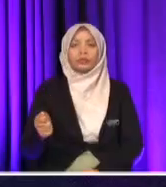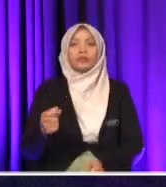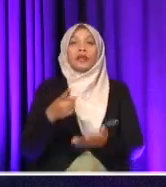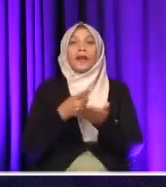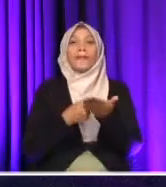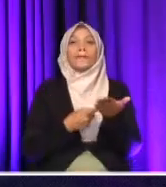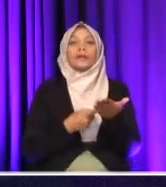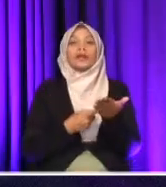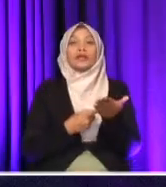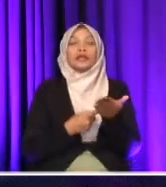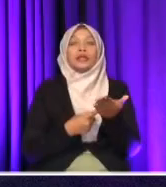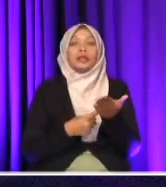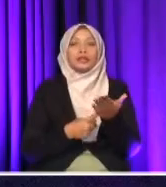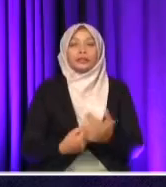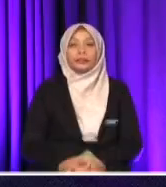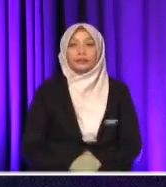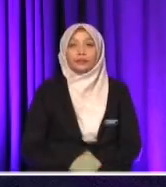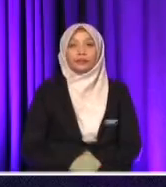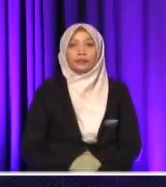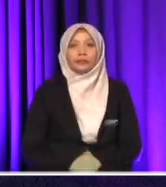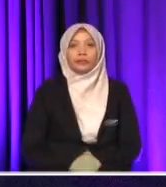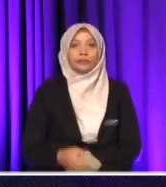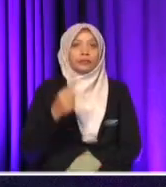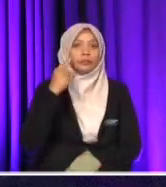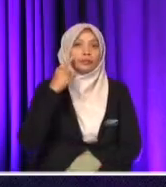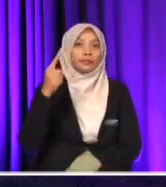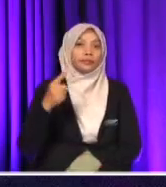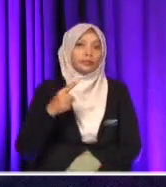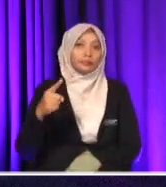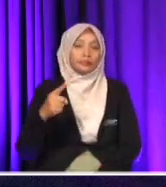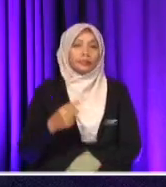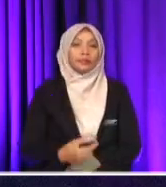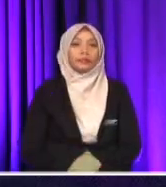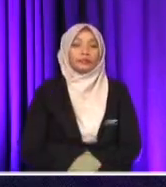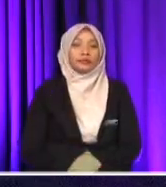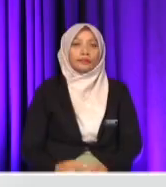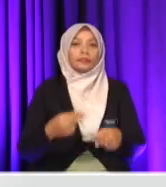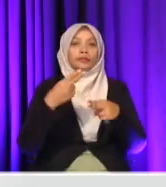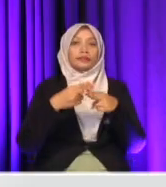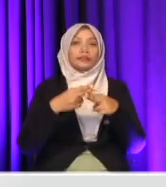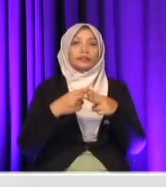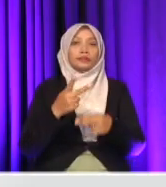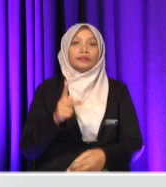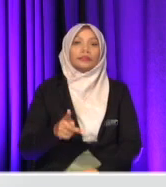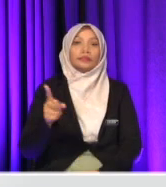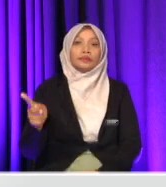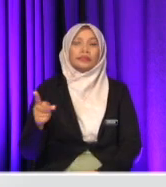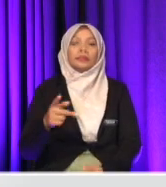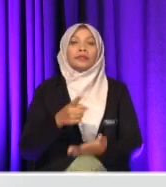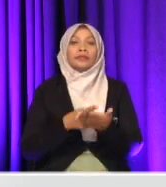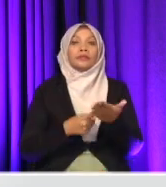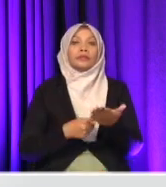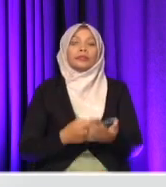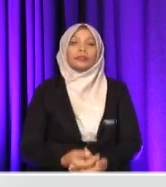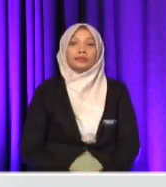nama komponen agak-agaknya? Zulaikha ke? Saya terus je jawab Zulaikha ke? Terkejut Zulaikha. Apa nama komponen untuk negatif ni?